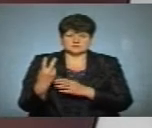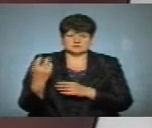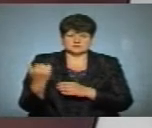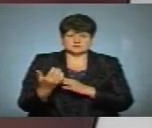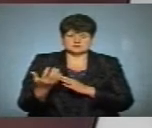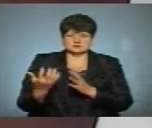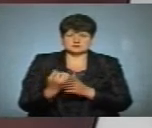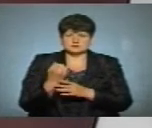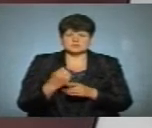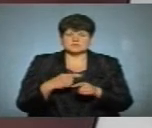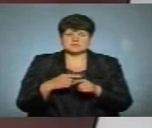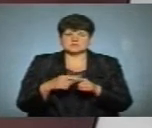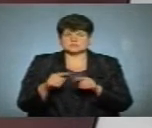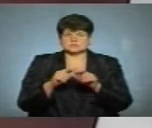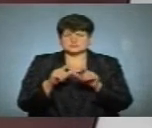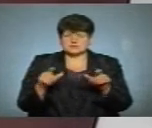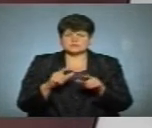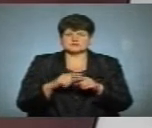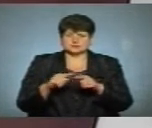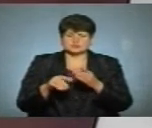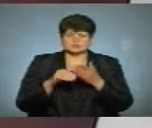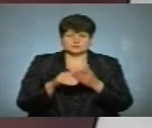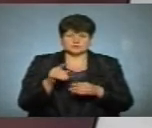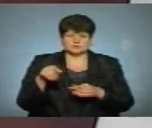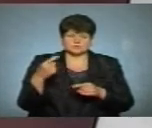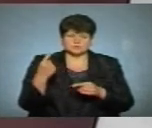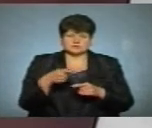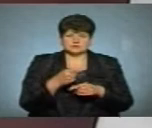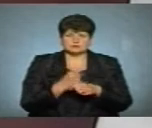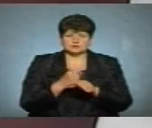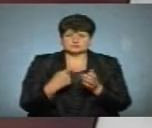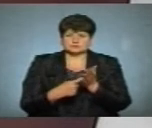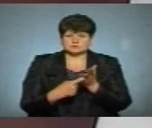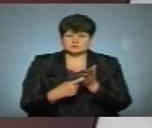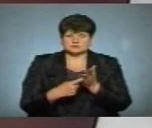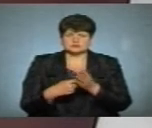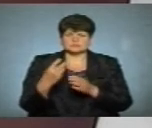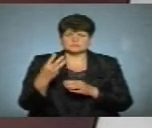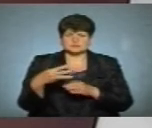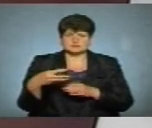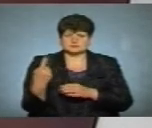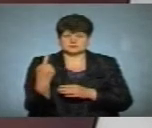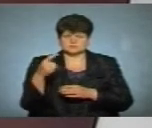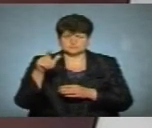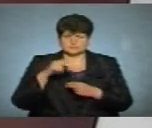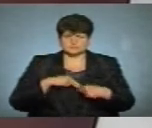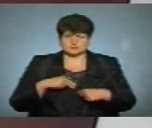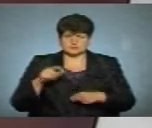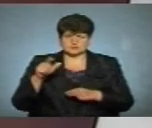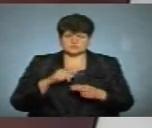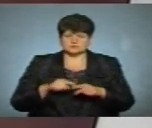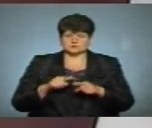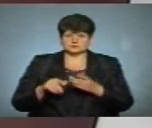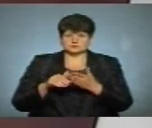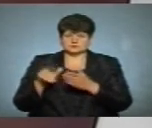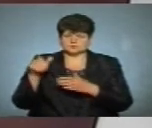виявили на станції швидкої допомоги номер 1 у Тернополі. Там лабораторно підтвердили коронавірус у 31 працівника швидкої допомоги,